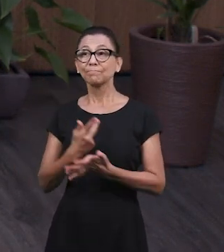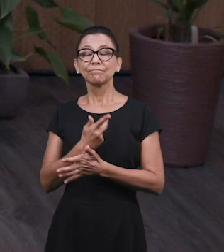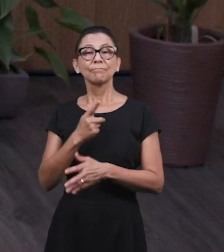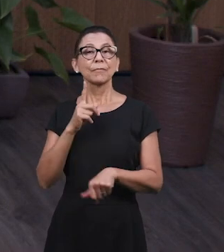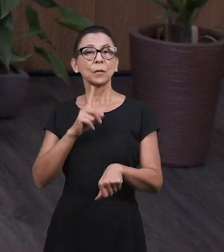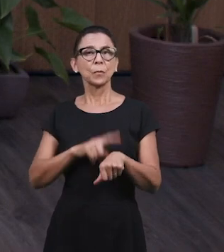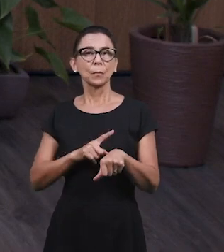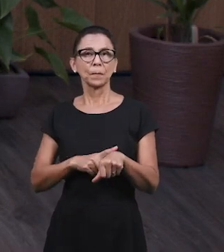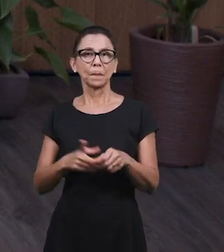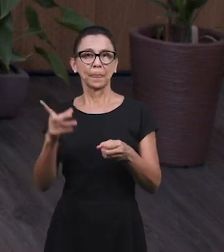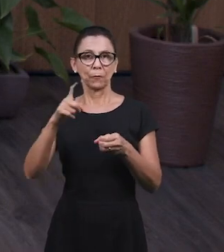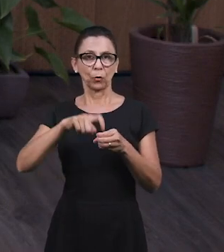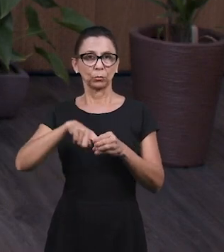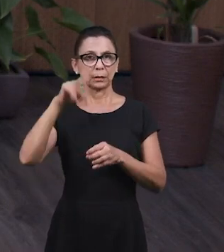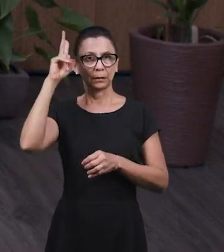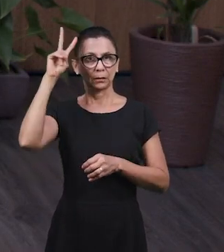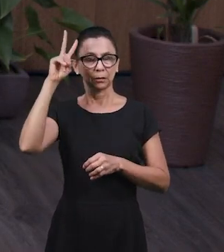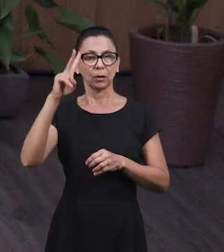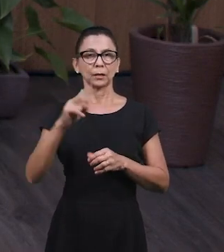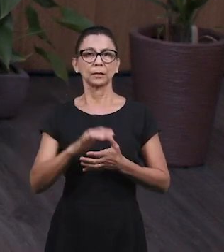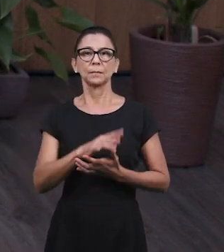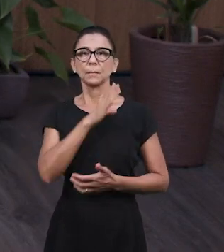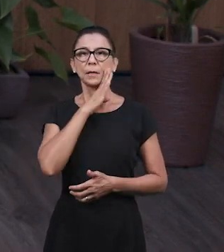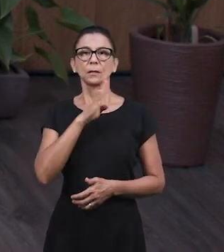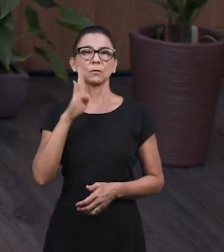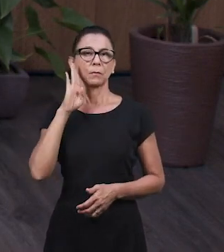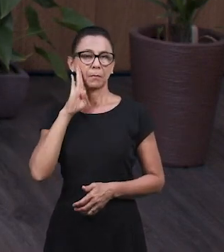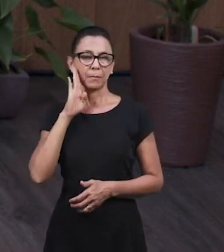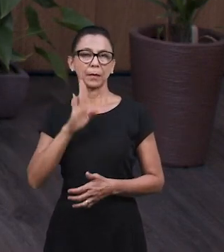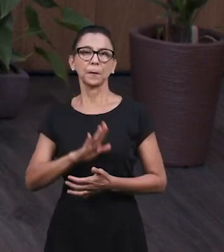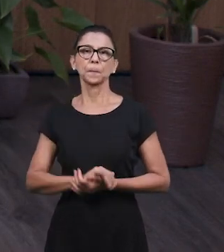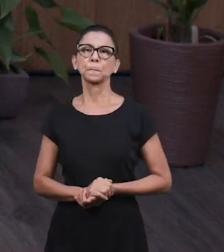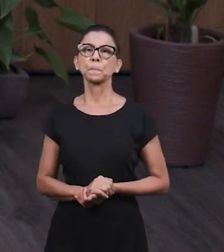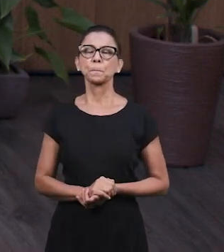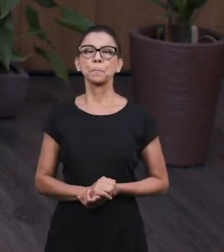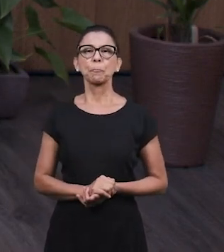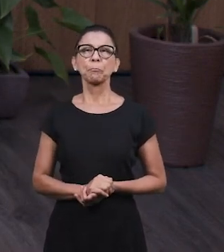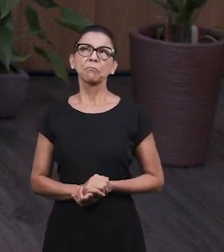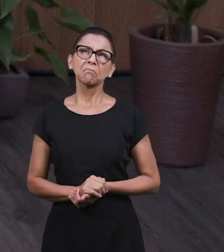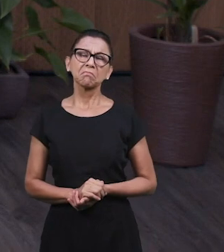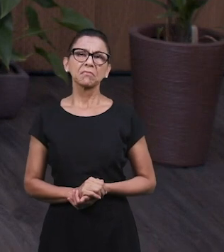une expérience. Et en ce moment, en revenant à l'histoire de Bartimée,